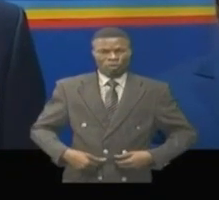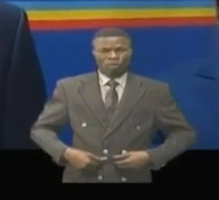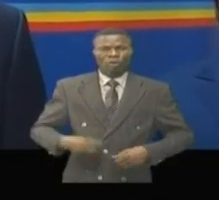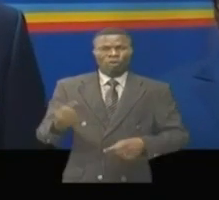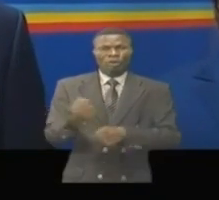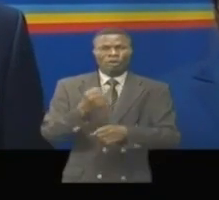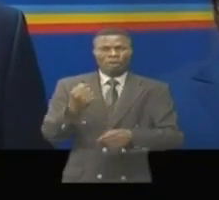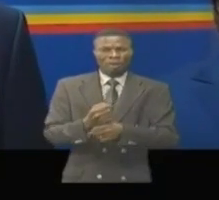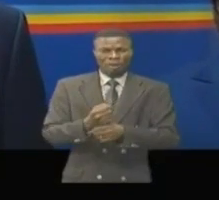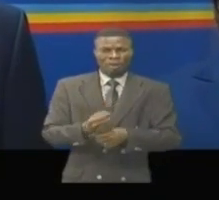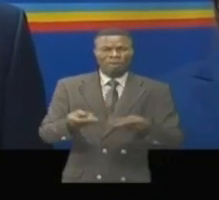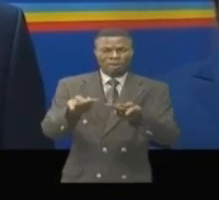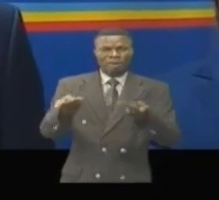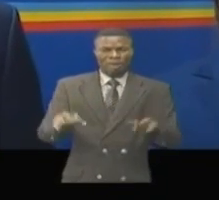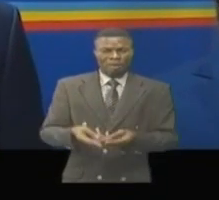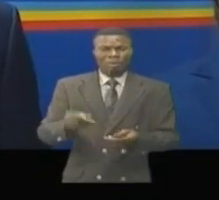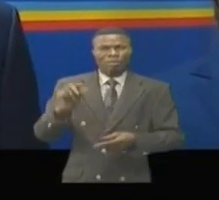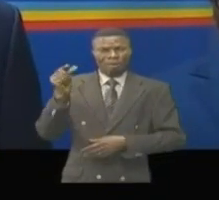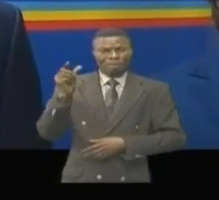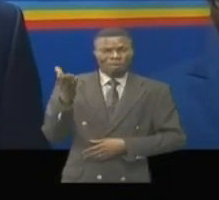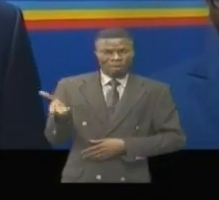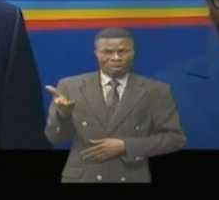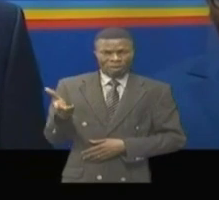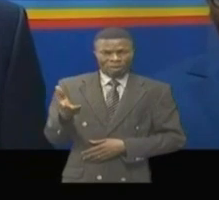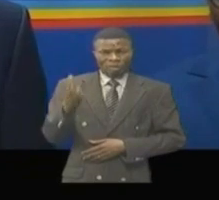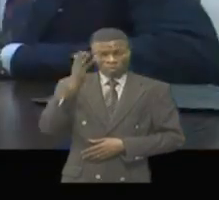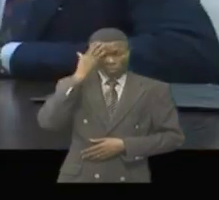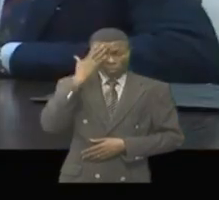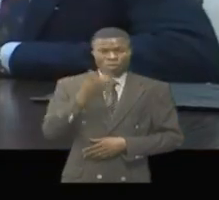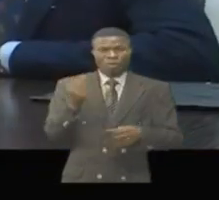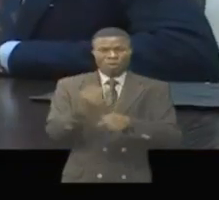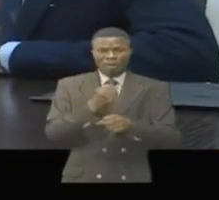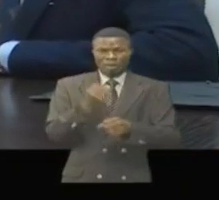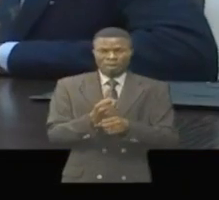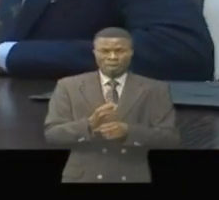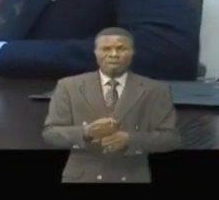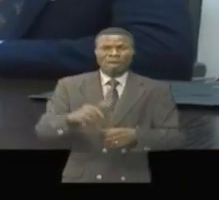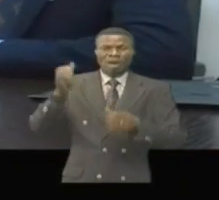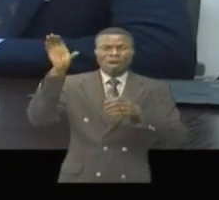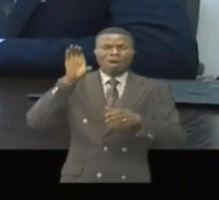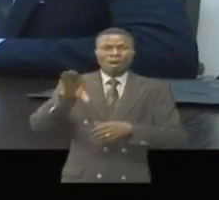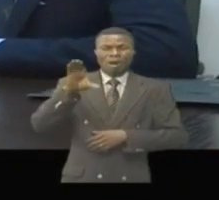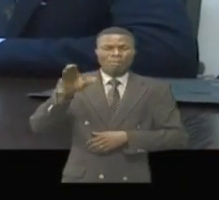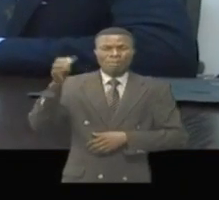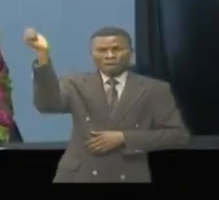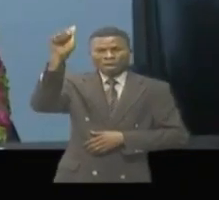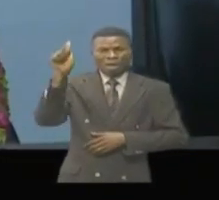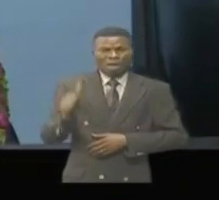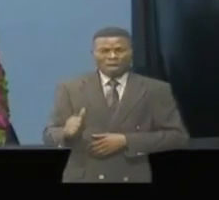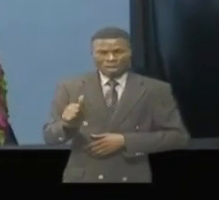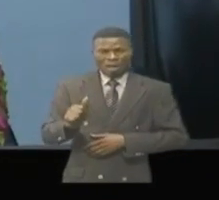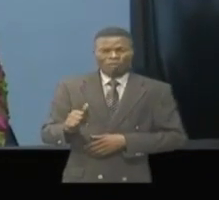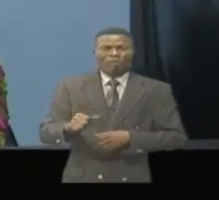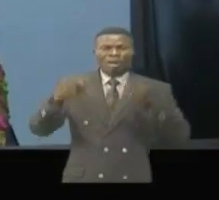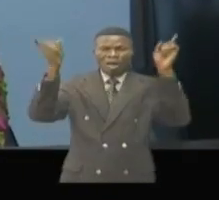chaîne d'approvisionnement du cobalt. Comme vous le savez, c'est une opération que la Banque africaine de développement avait financée depuis